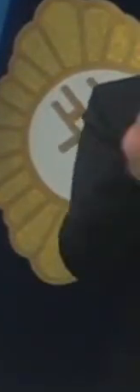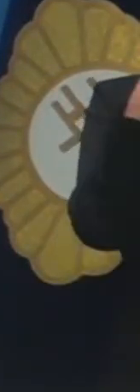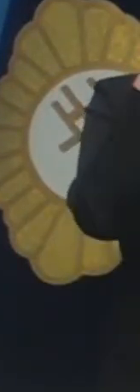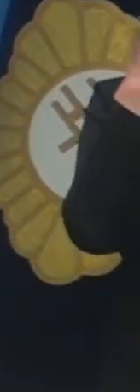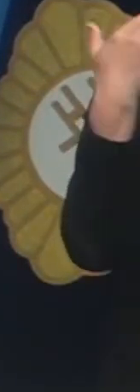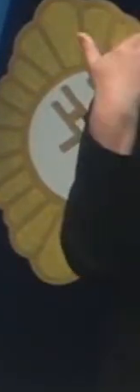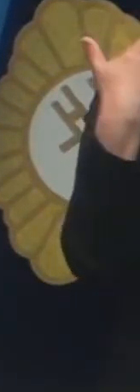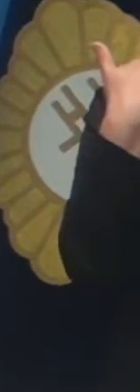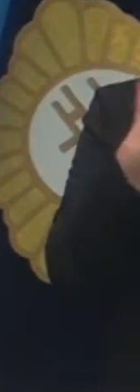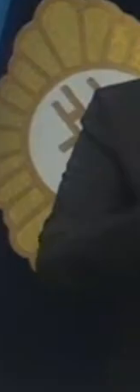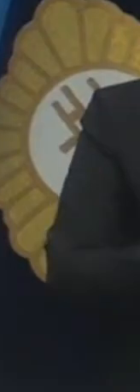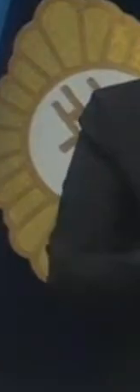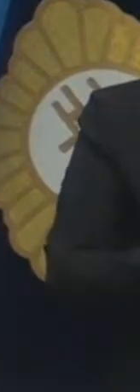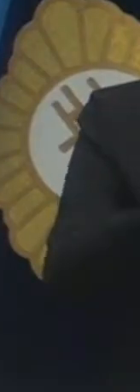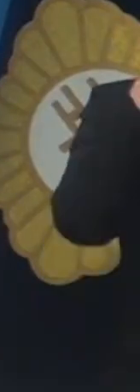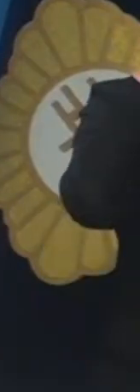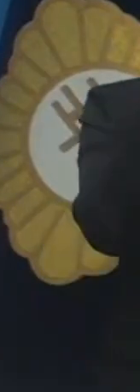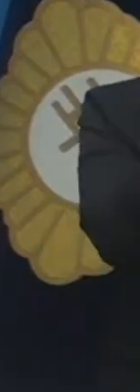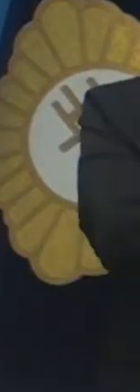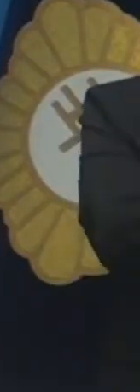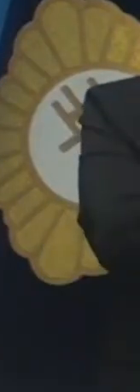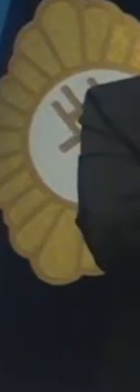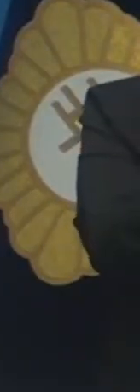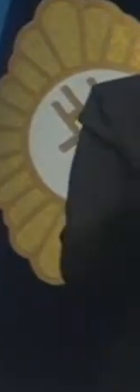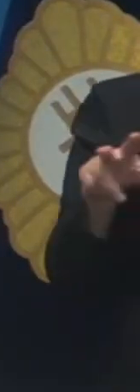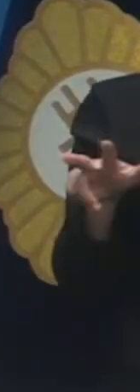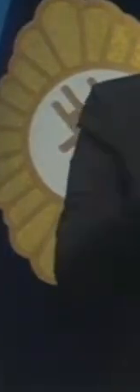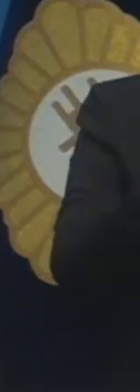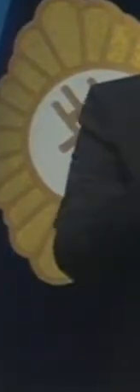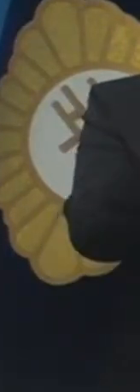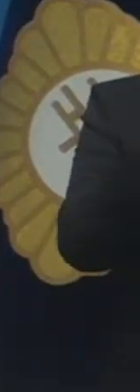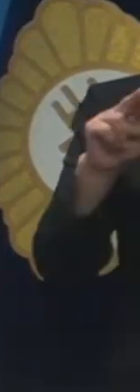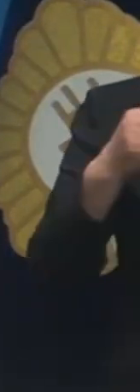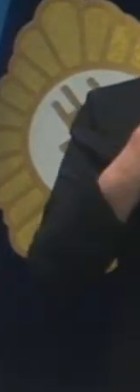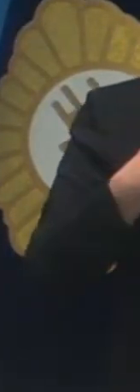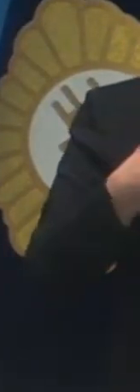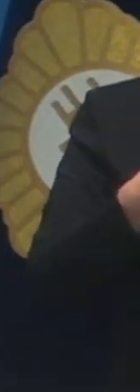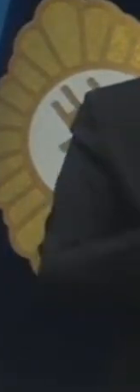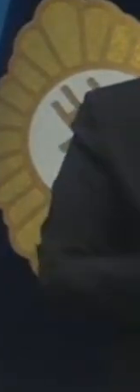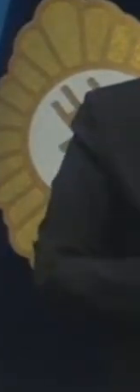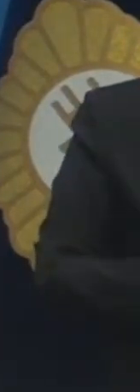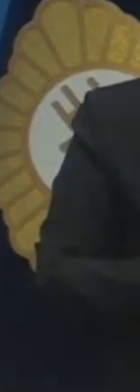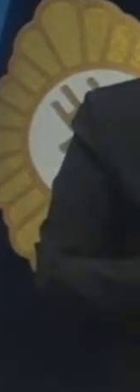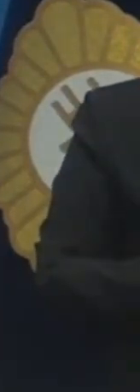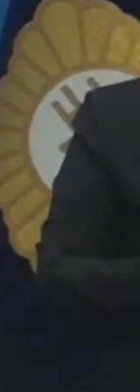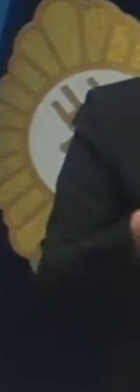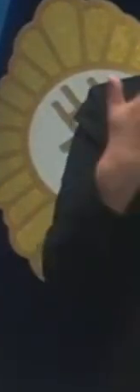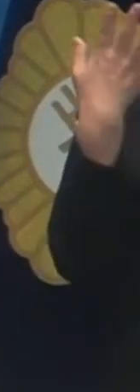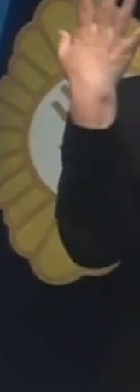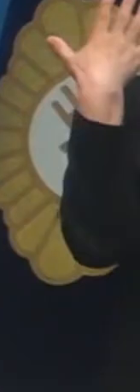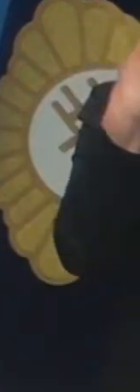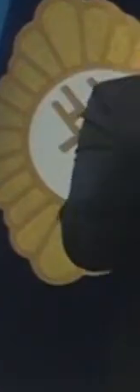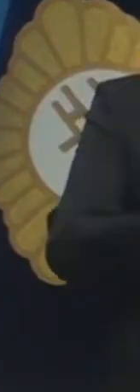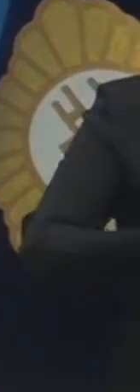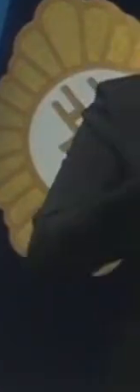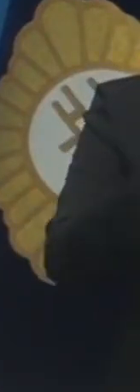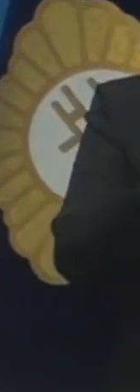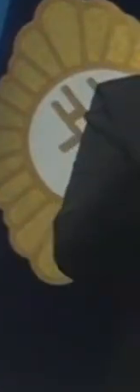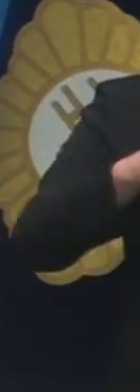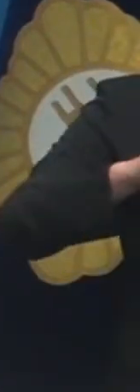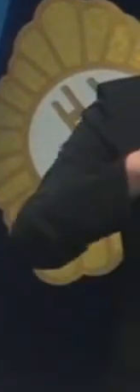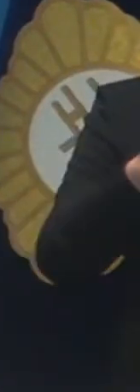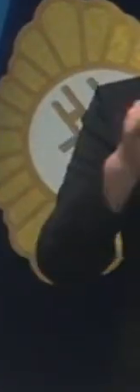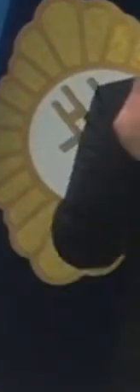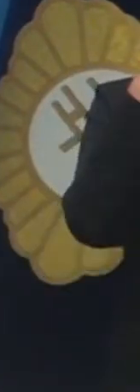된 김건희의 박사학위 역시 즉각 취소해야 합니다. 지난 4년간 국민대는 누가